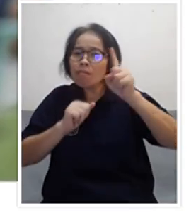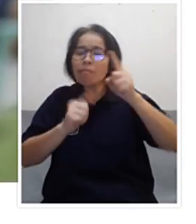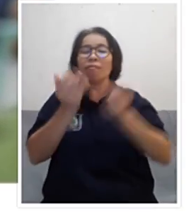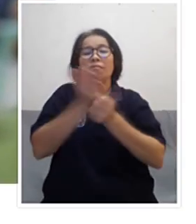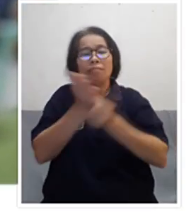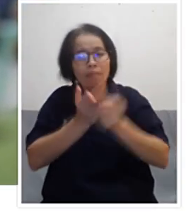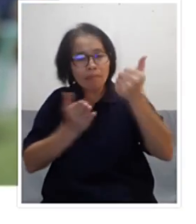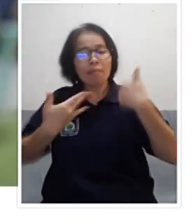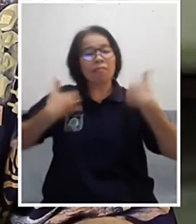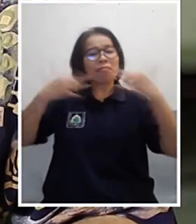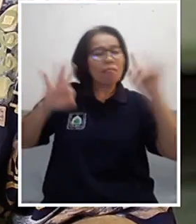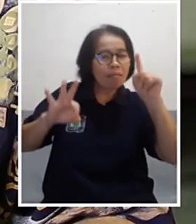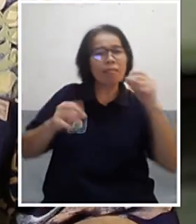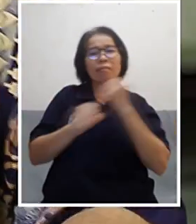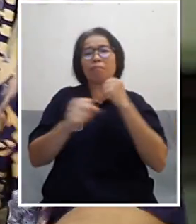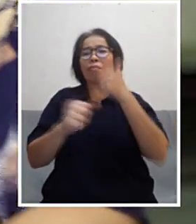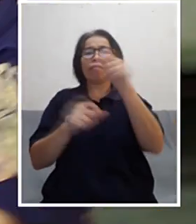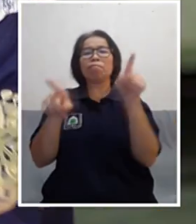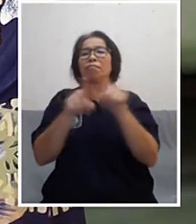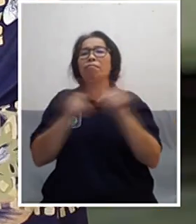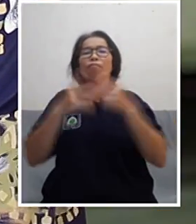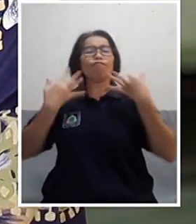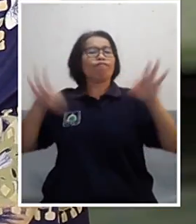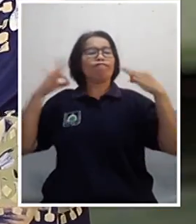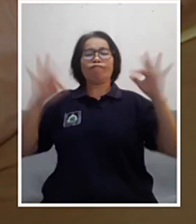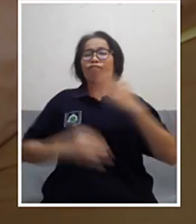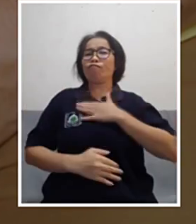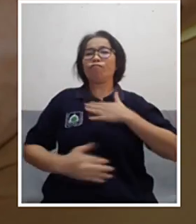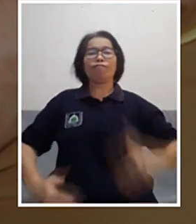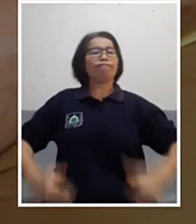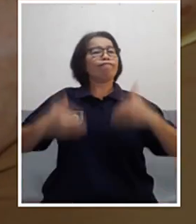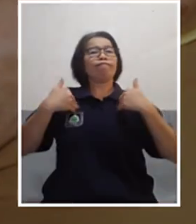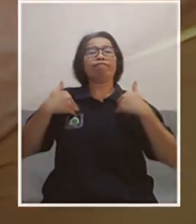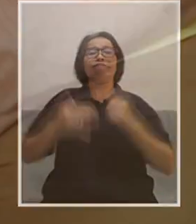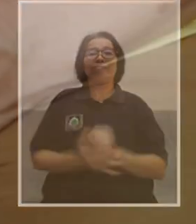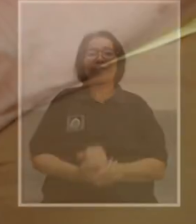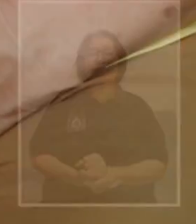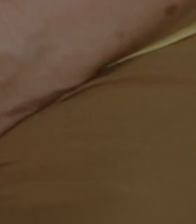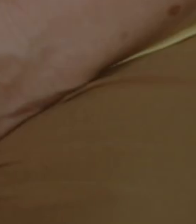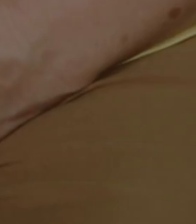ให้ได้ในการใช้ชีวิตเราก็สามารถใช้ชีวิตอิสระได้แล้วครับ